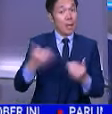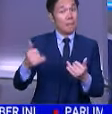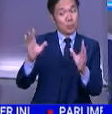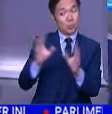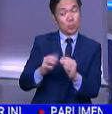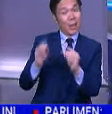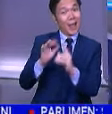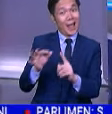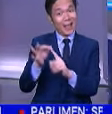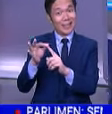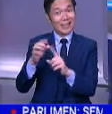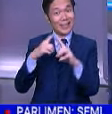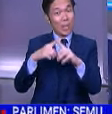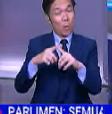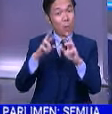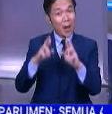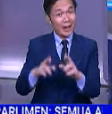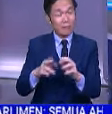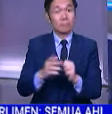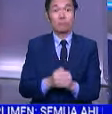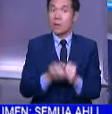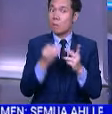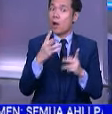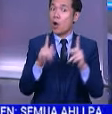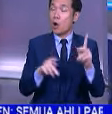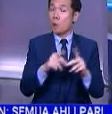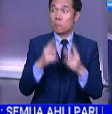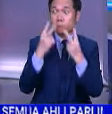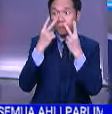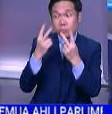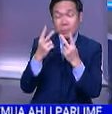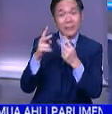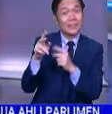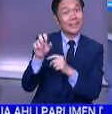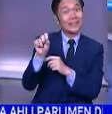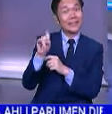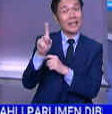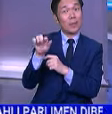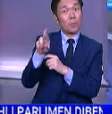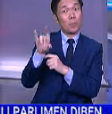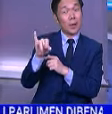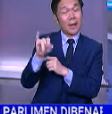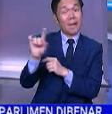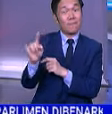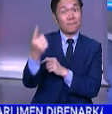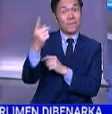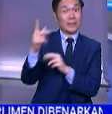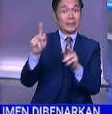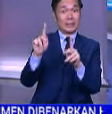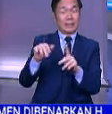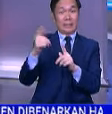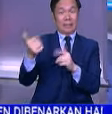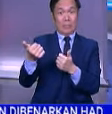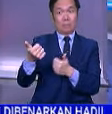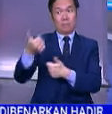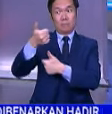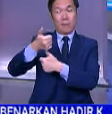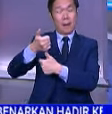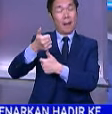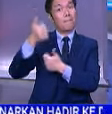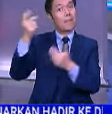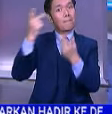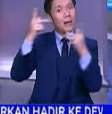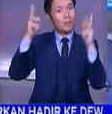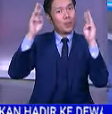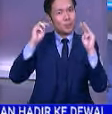bercorak khas dewan rakyat hari ini menarik perhatian apabila dachser buat pertama kalinya sebagai timbalan Perdana